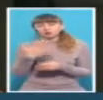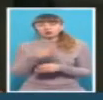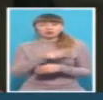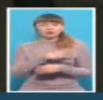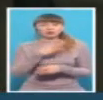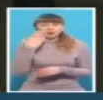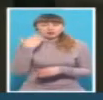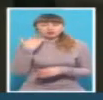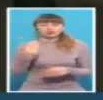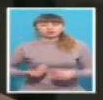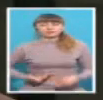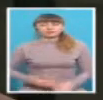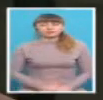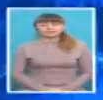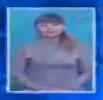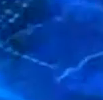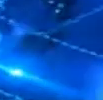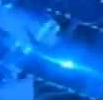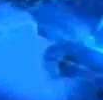реттеледі.